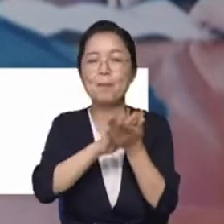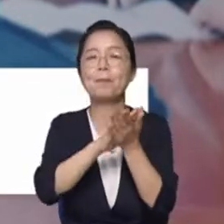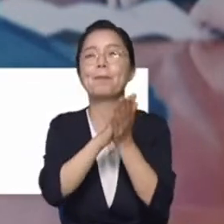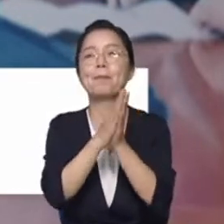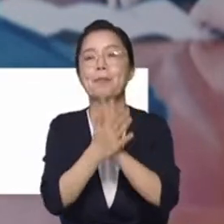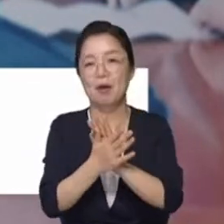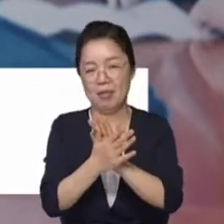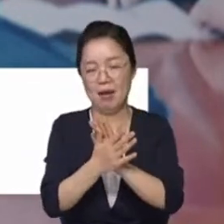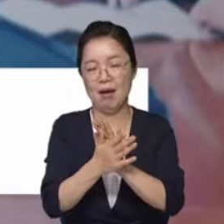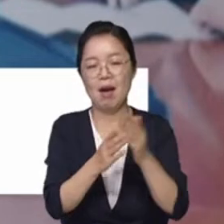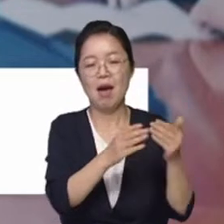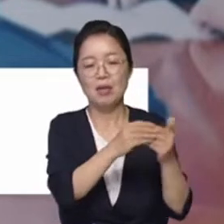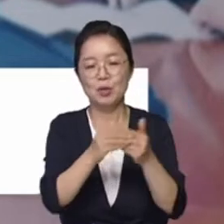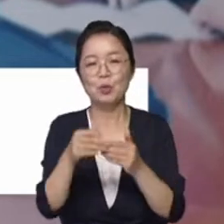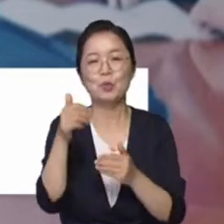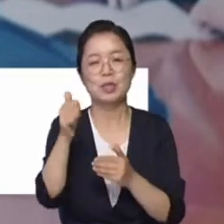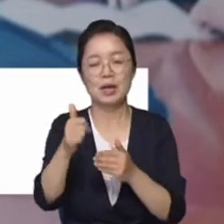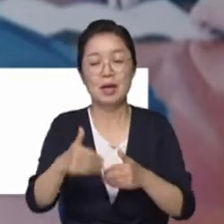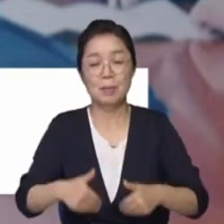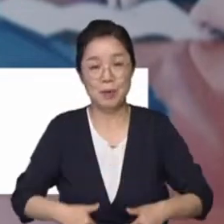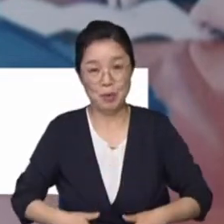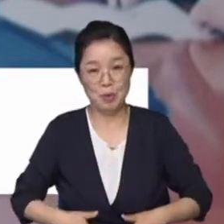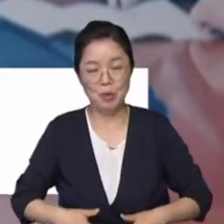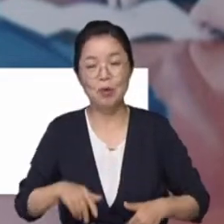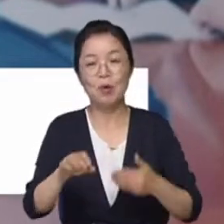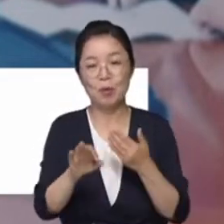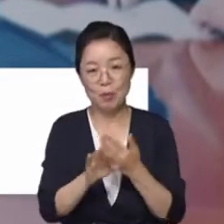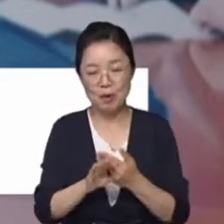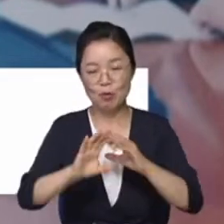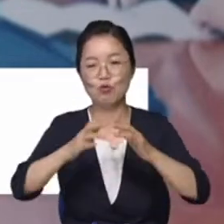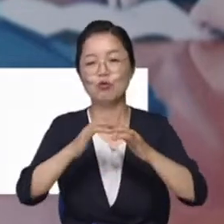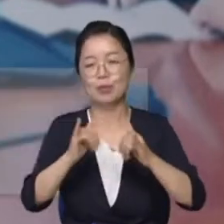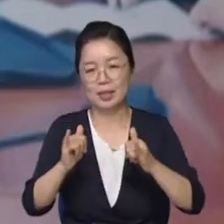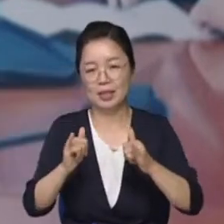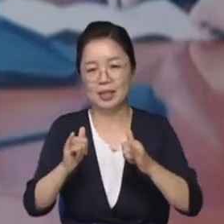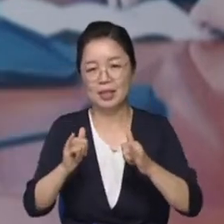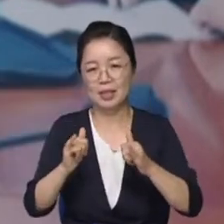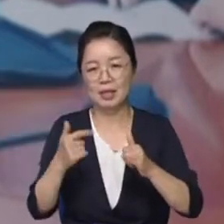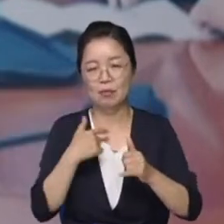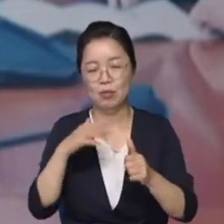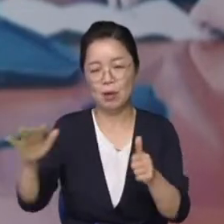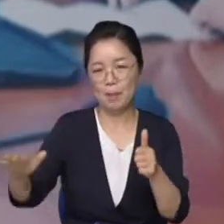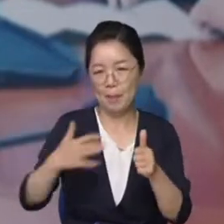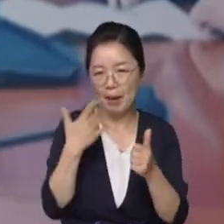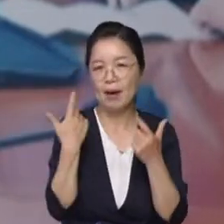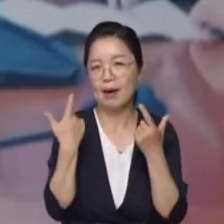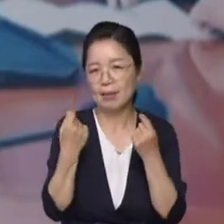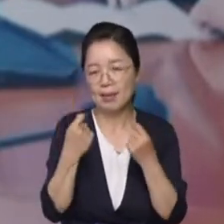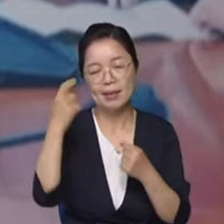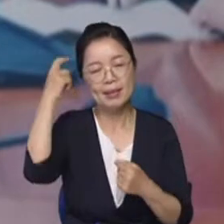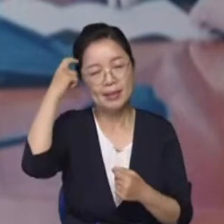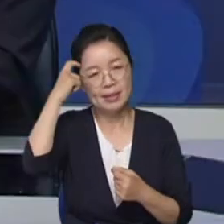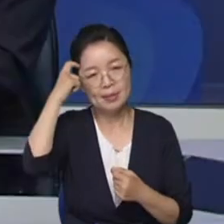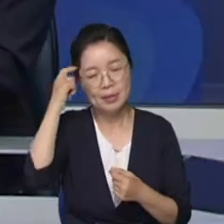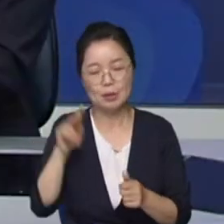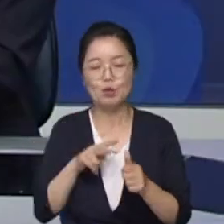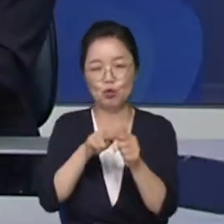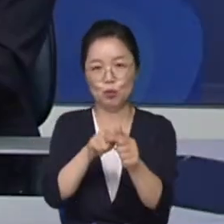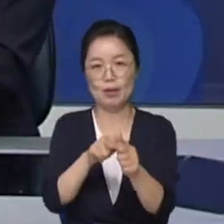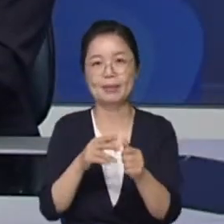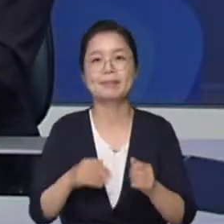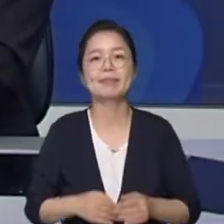바람을 일으키지 않으면 민주당에게 국민들이 다시 눈길을 주지 않겠다. 이런 절박한 마음으로 출마하게 됐습니다. 출마를